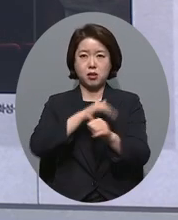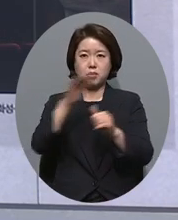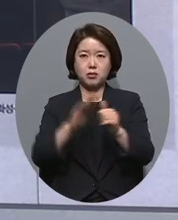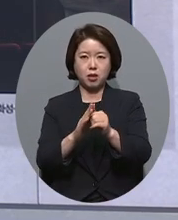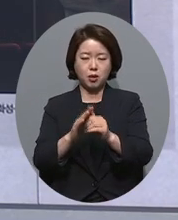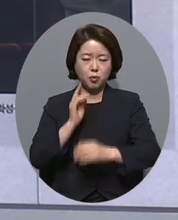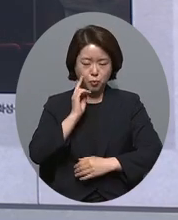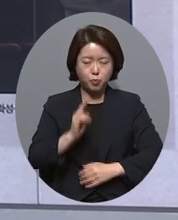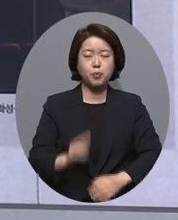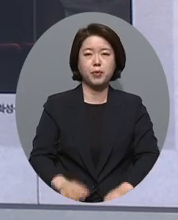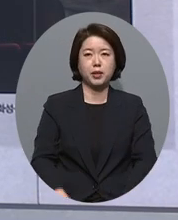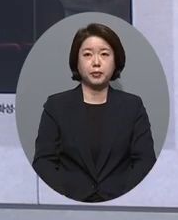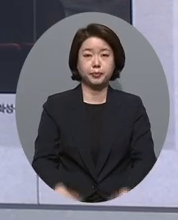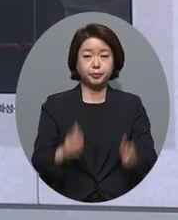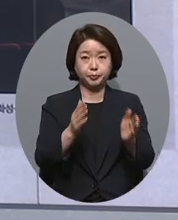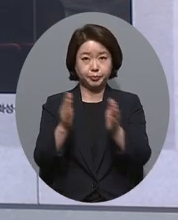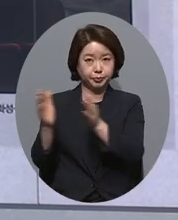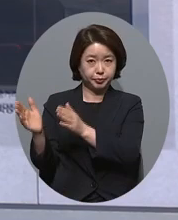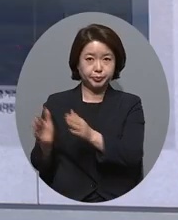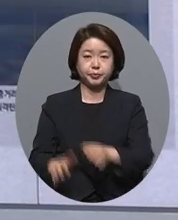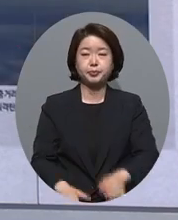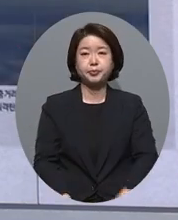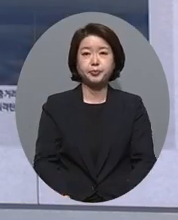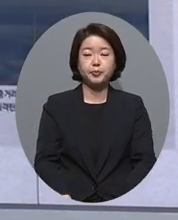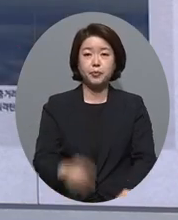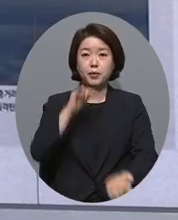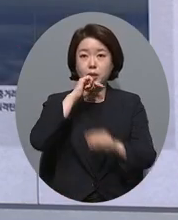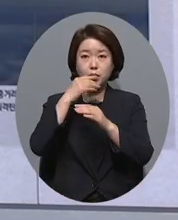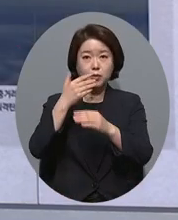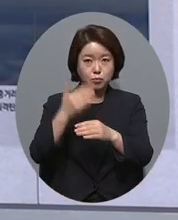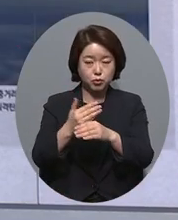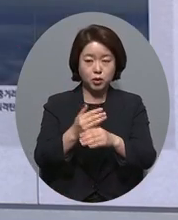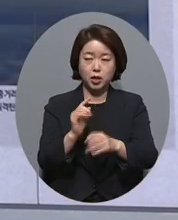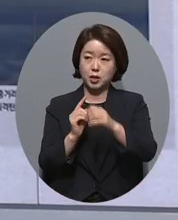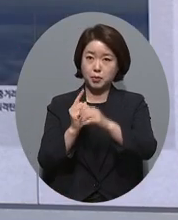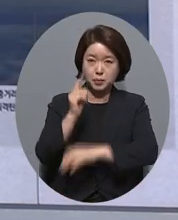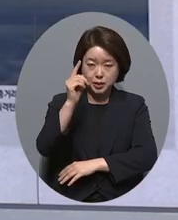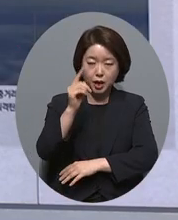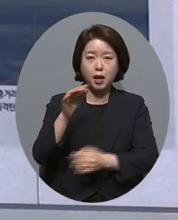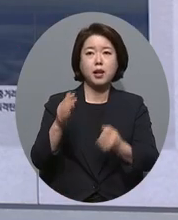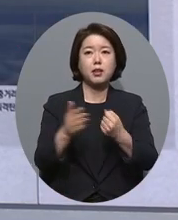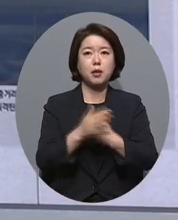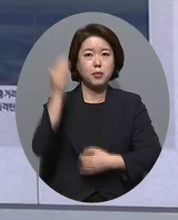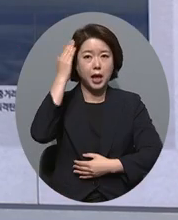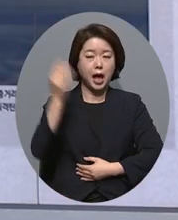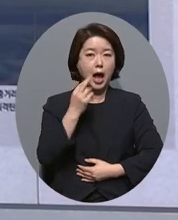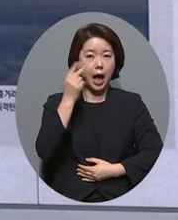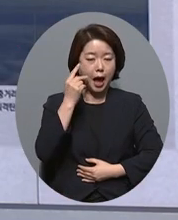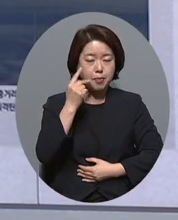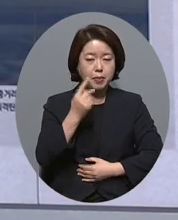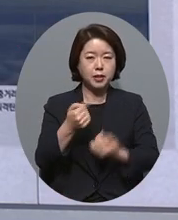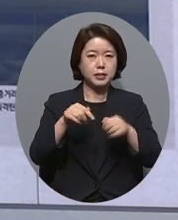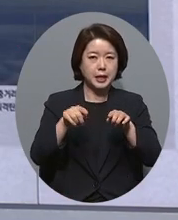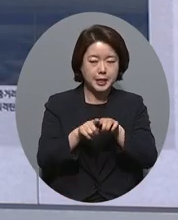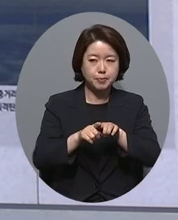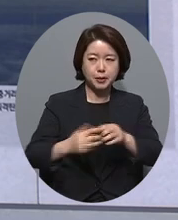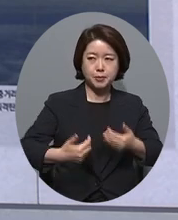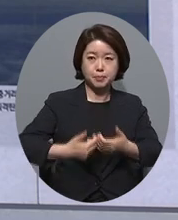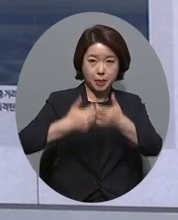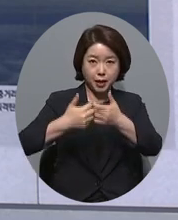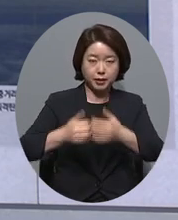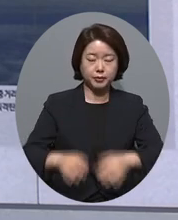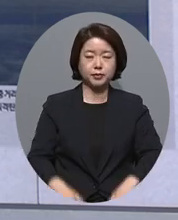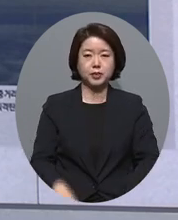보입니다 다음 동아일보 보겠습니다 자 북한의 미사일 도발에 한미도 맞대응에 나섰습니다 한미연합군은